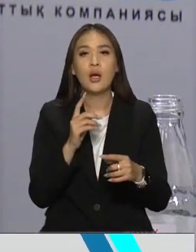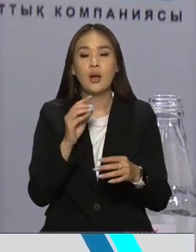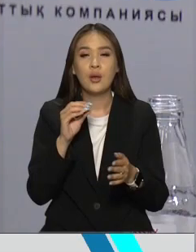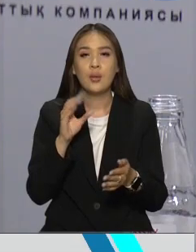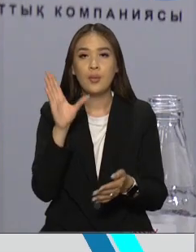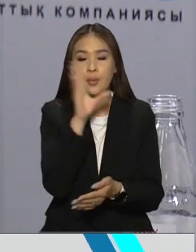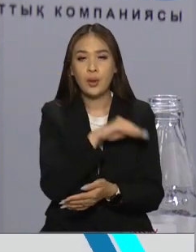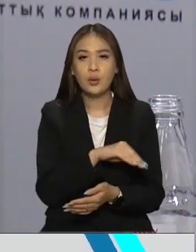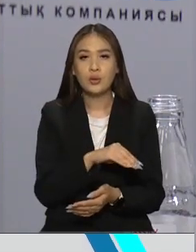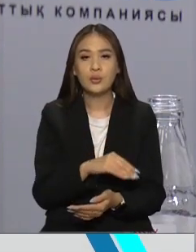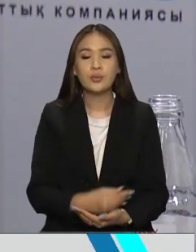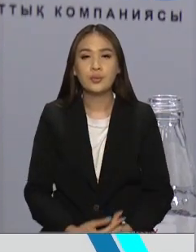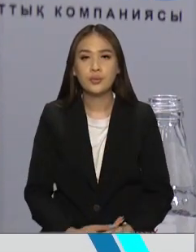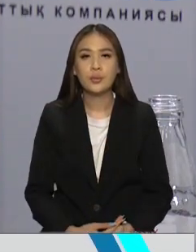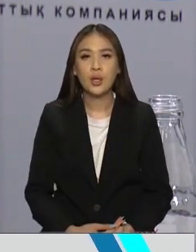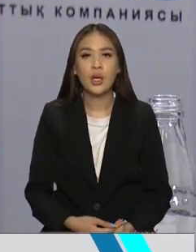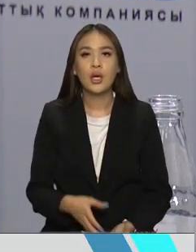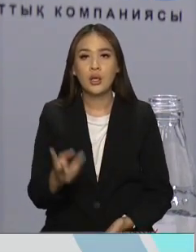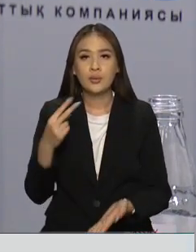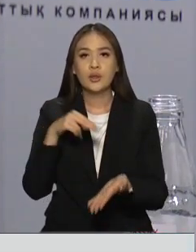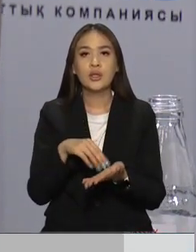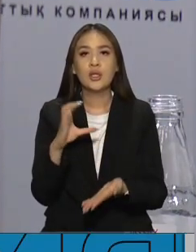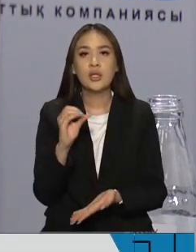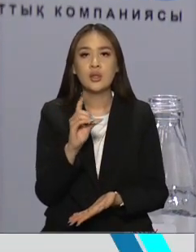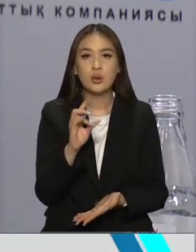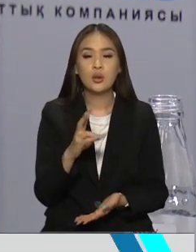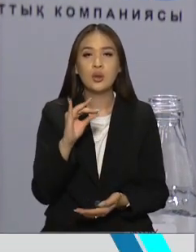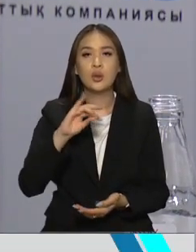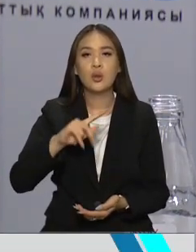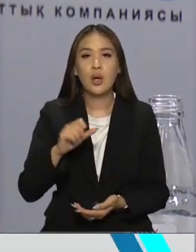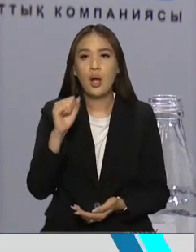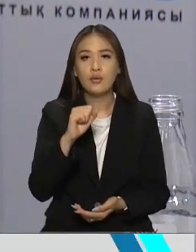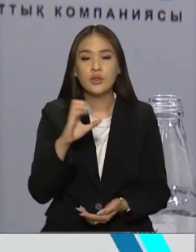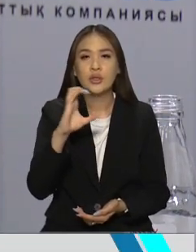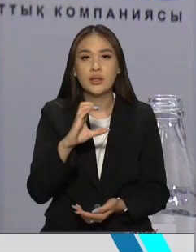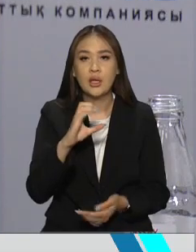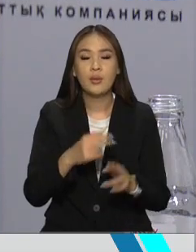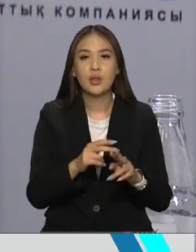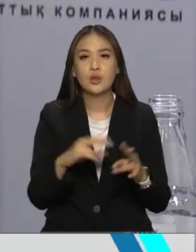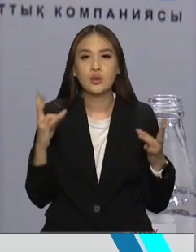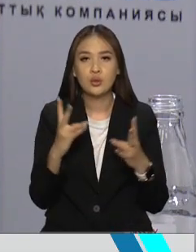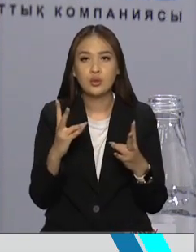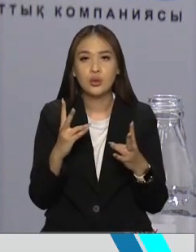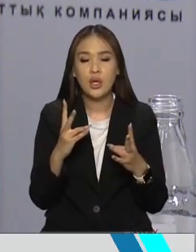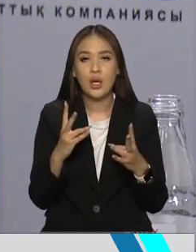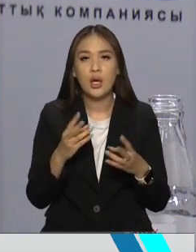что предстоящий сезон то есть июля сентябрь мы должны пройти гладко